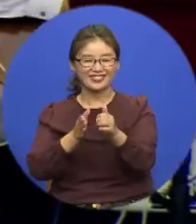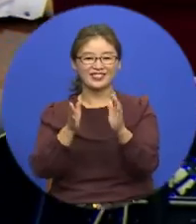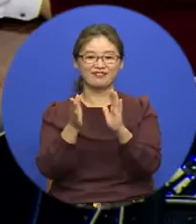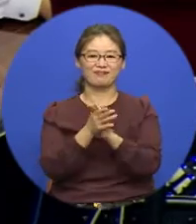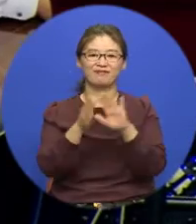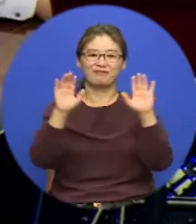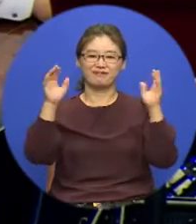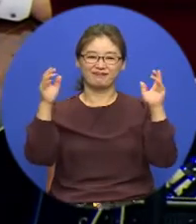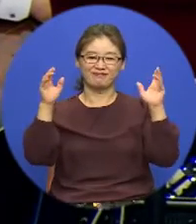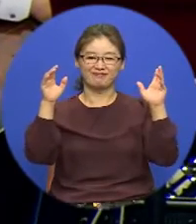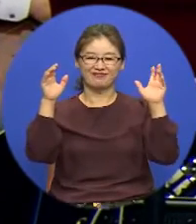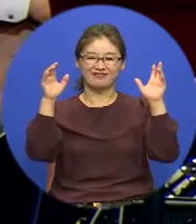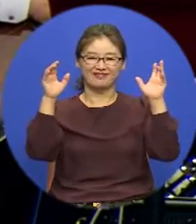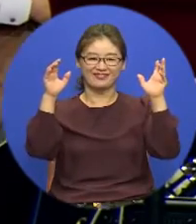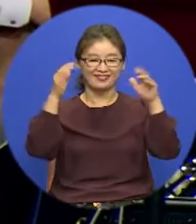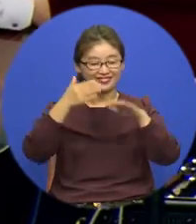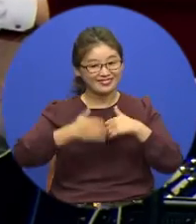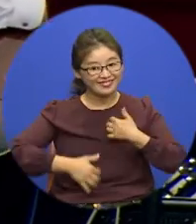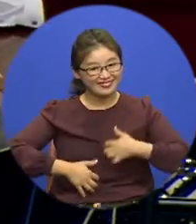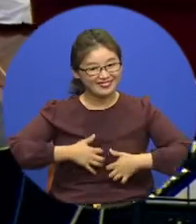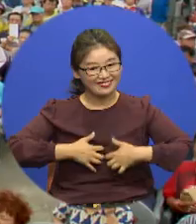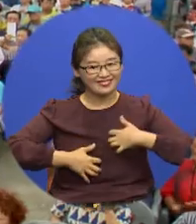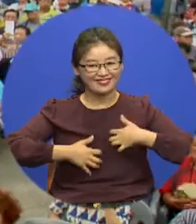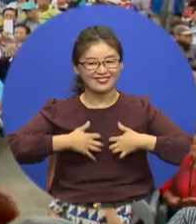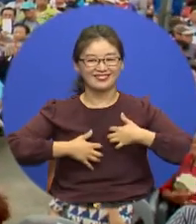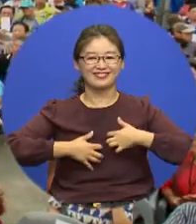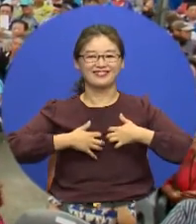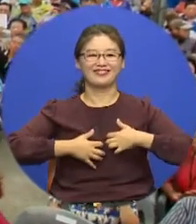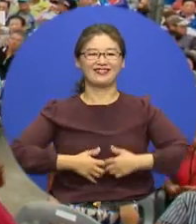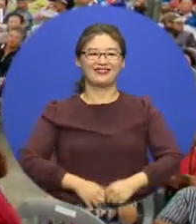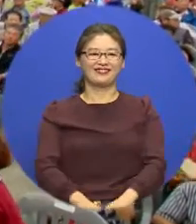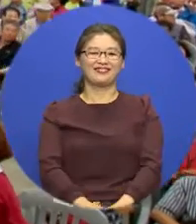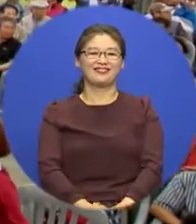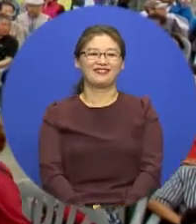박수로 맞이해주세요. 반갑습니다.